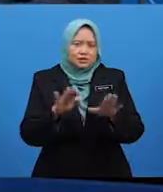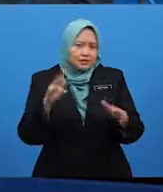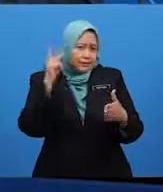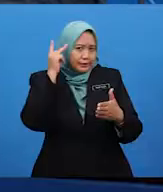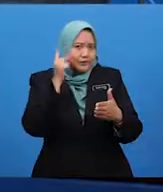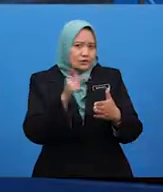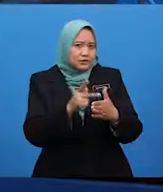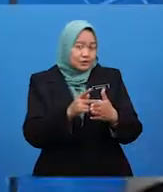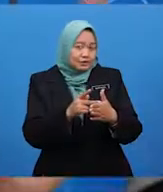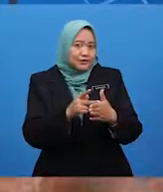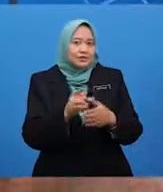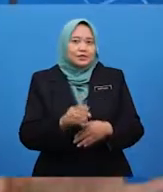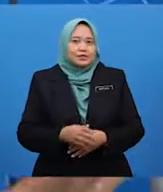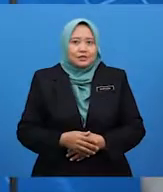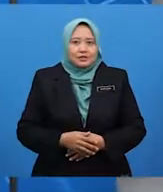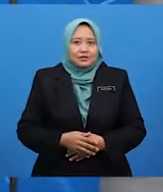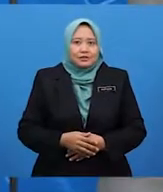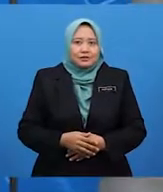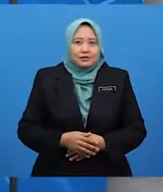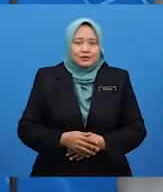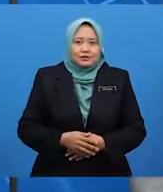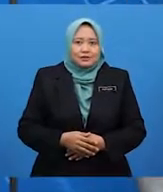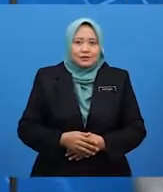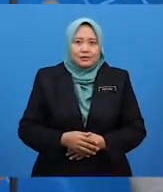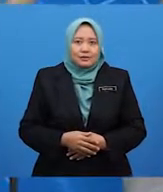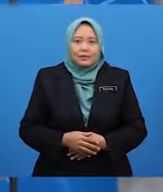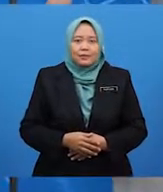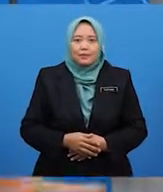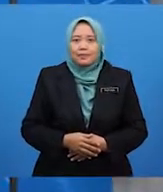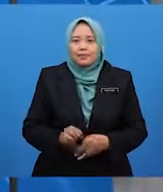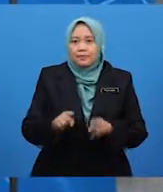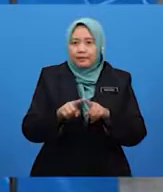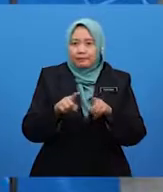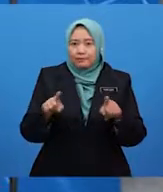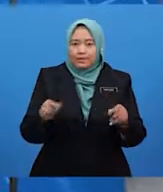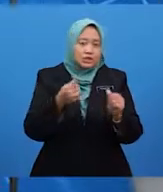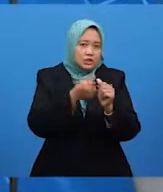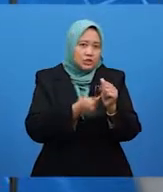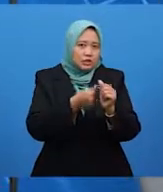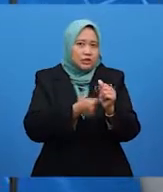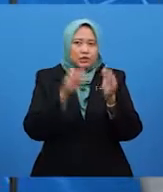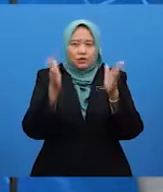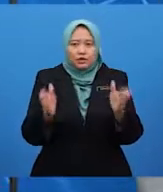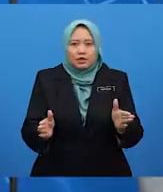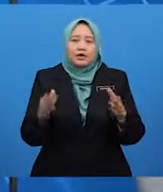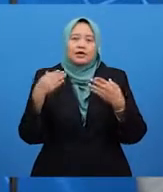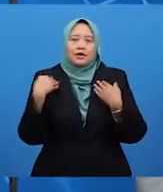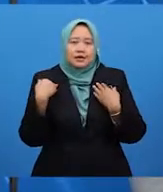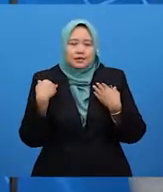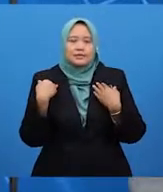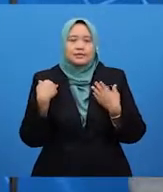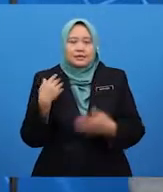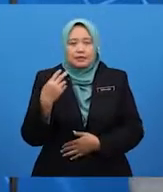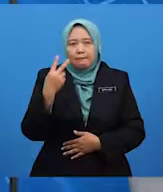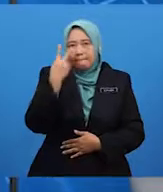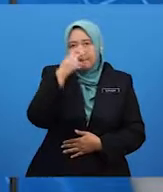komen. Okey, tak apa. Saya terima pendapat itu. Tapi cikgu, setiap orang mempunyai pandangan berbeza.